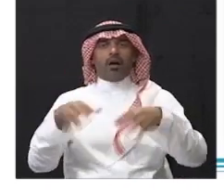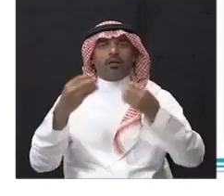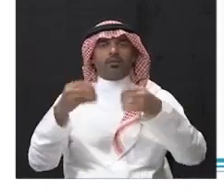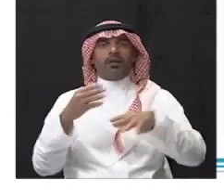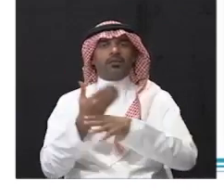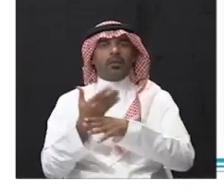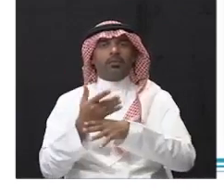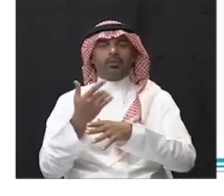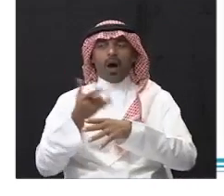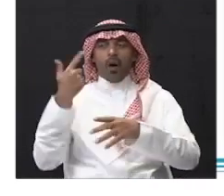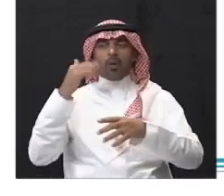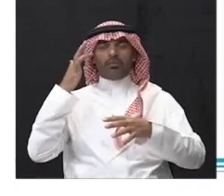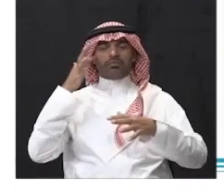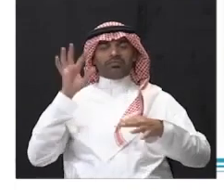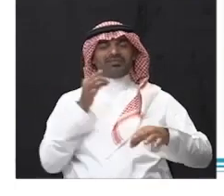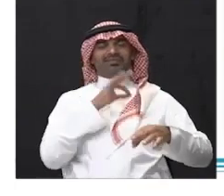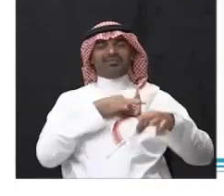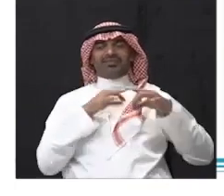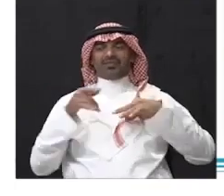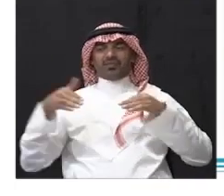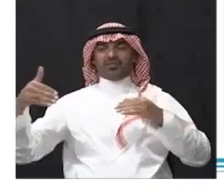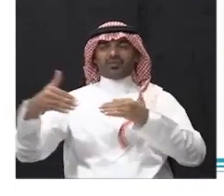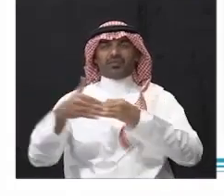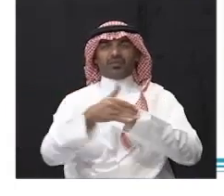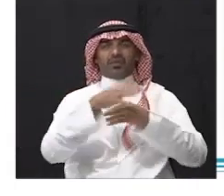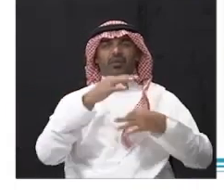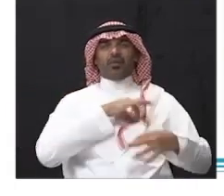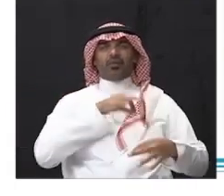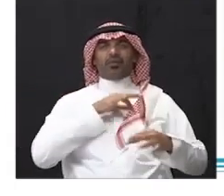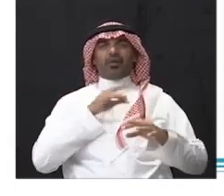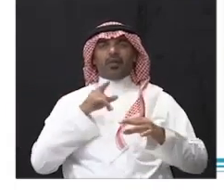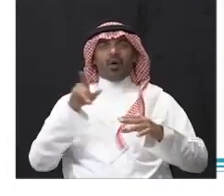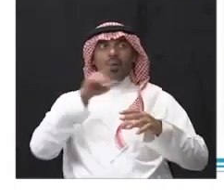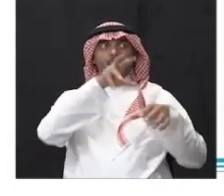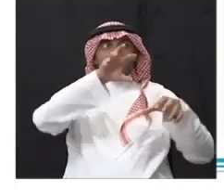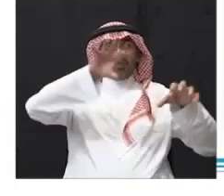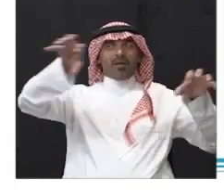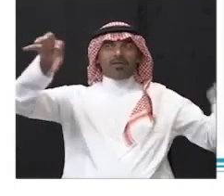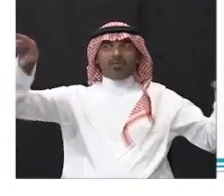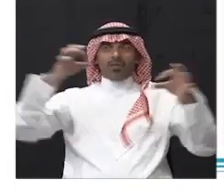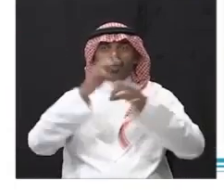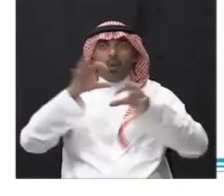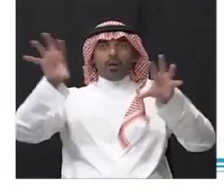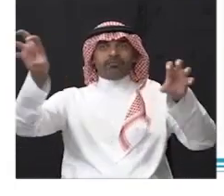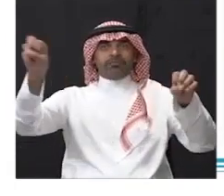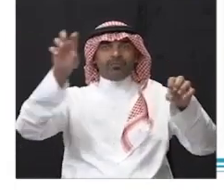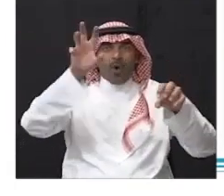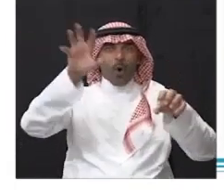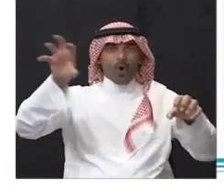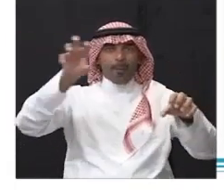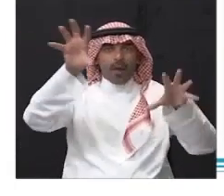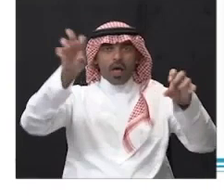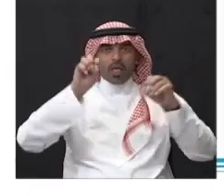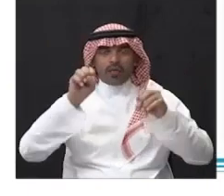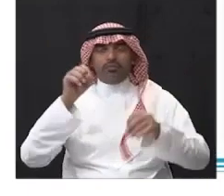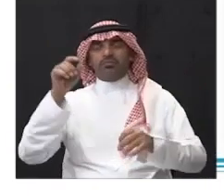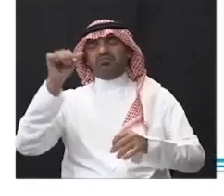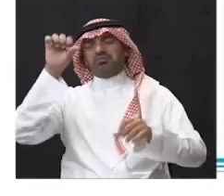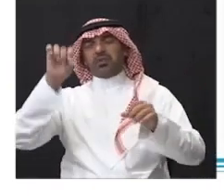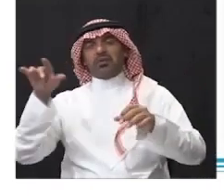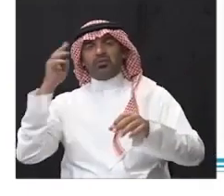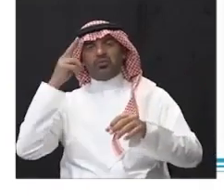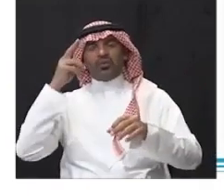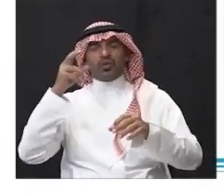ثانياً، محاصرة البرتغاليين لبعض الشواطئ العربية على بحر العرب وبحر عمان واحتلال